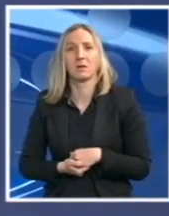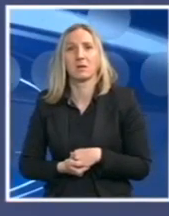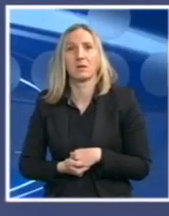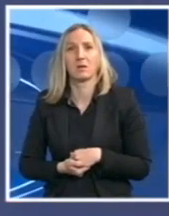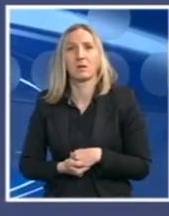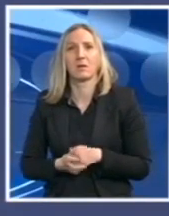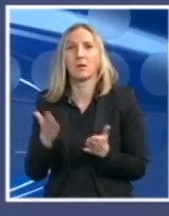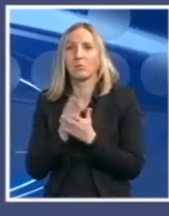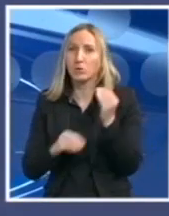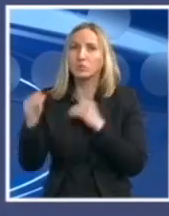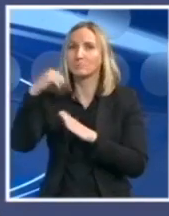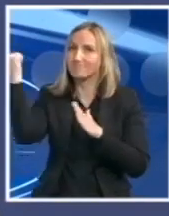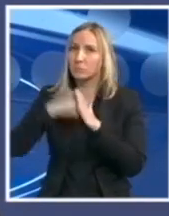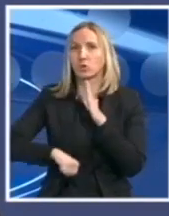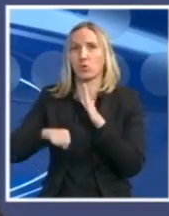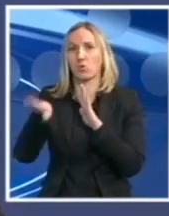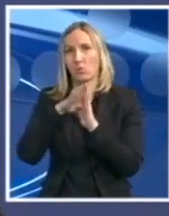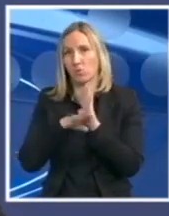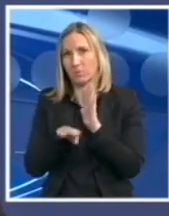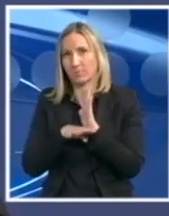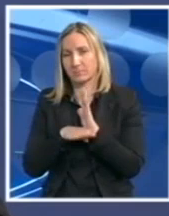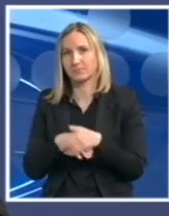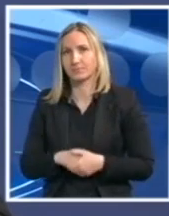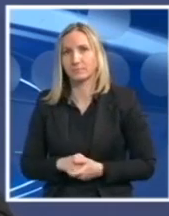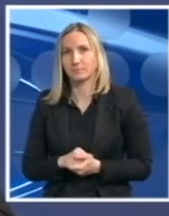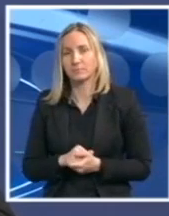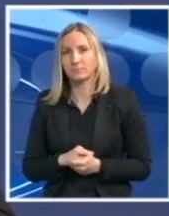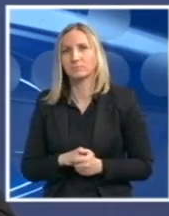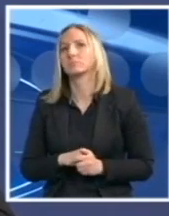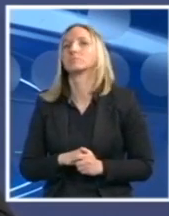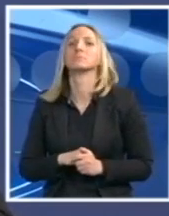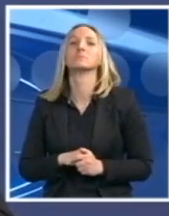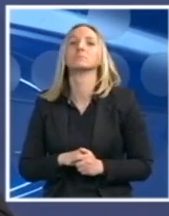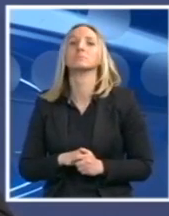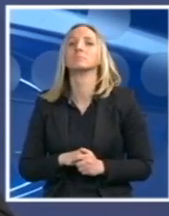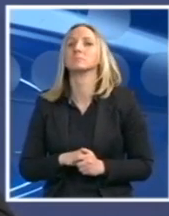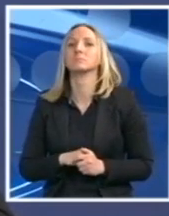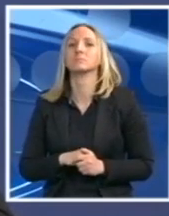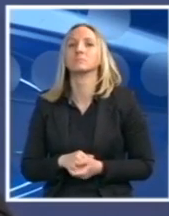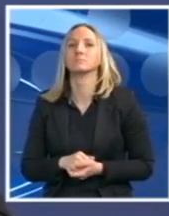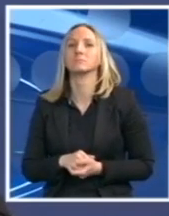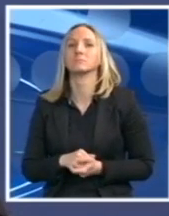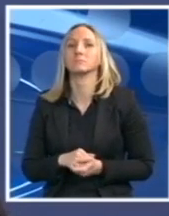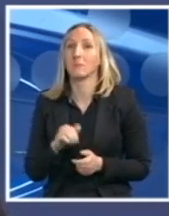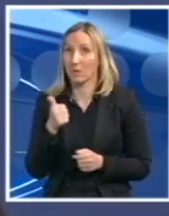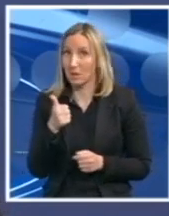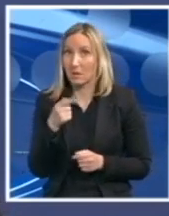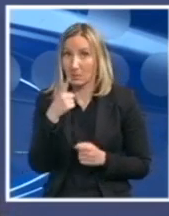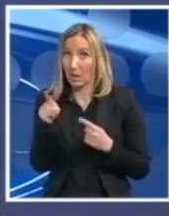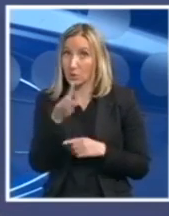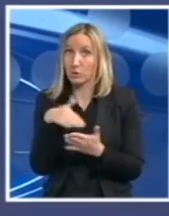bude, dakle, strože učiniti, dakle, da budu restriktivne mere u smislu kretanja građana? Dakle, da li ćete ih